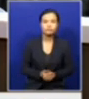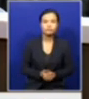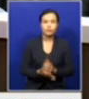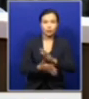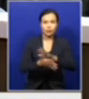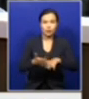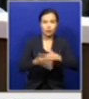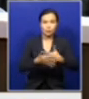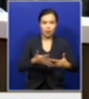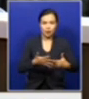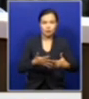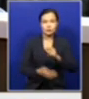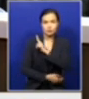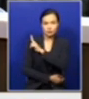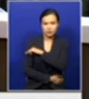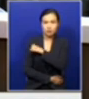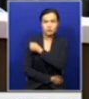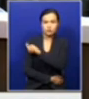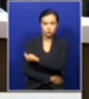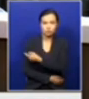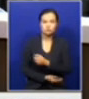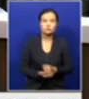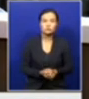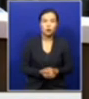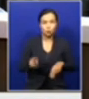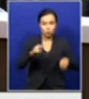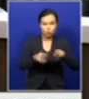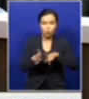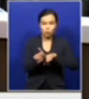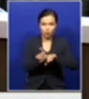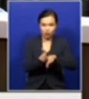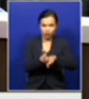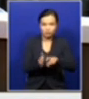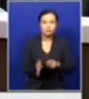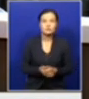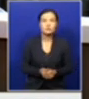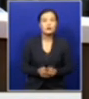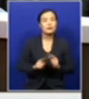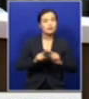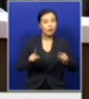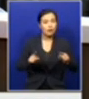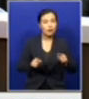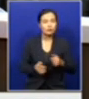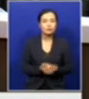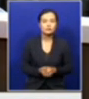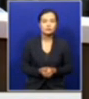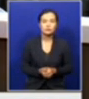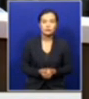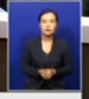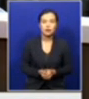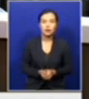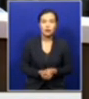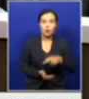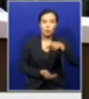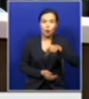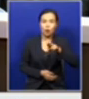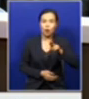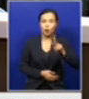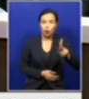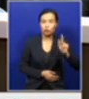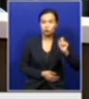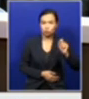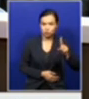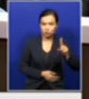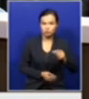การทางสาธารณสุขใช้ในการควบคุมไวรัสค่ะแต่มาตรการออกพรก.ฉุกเฉิน